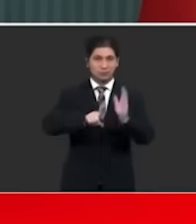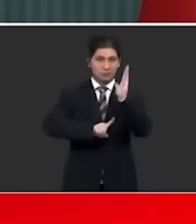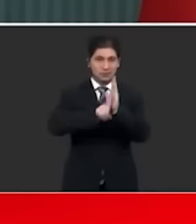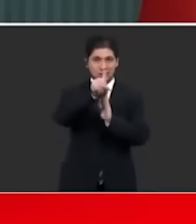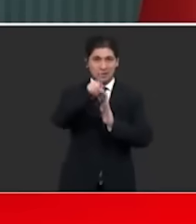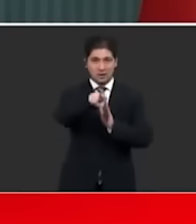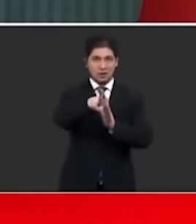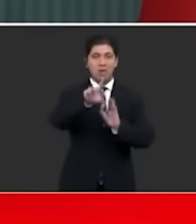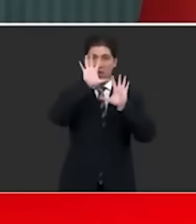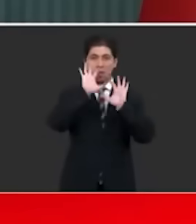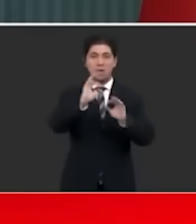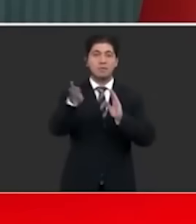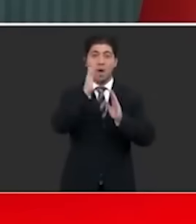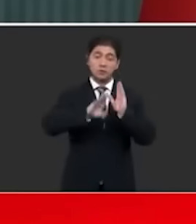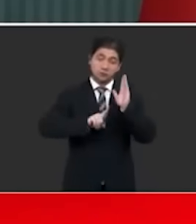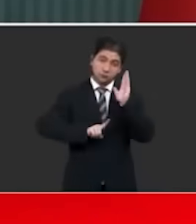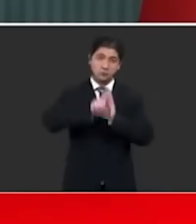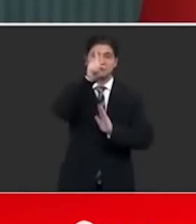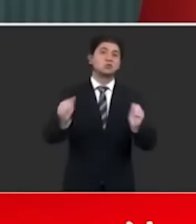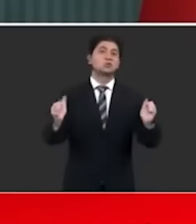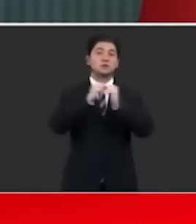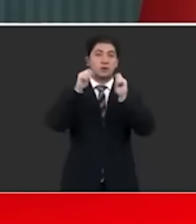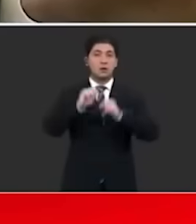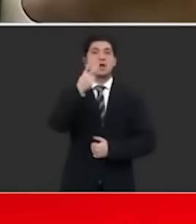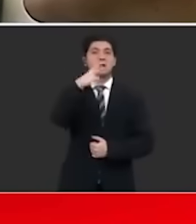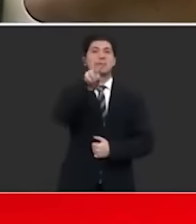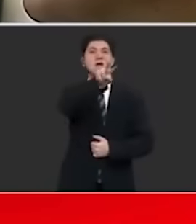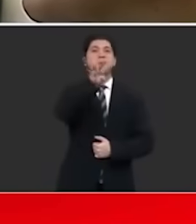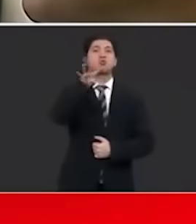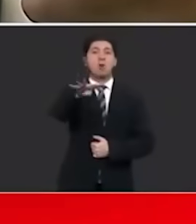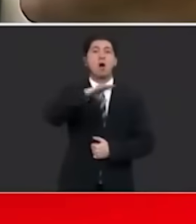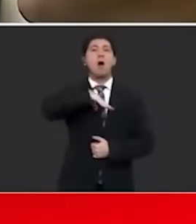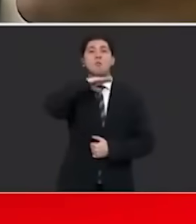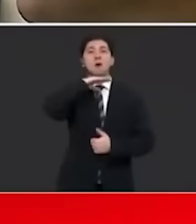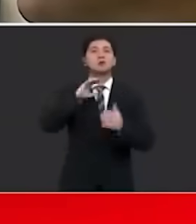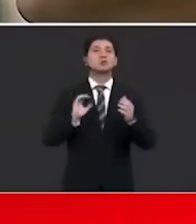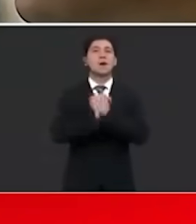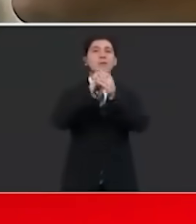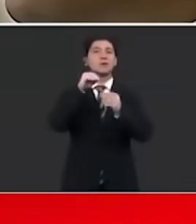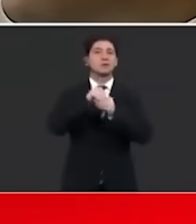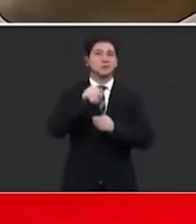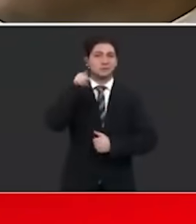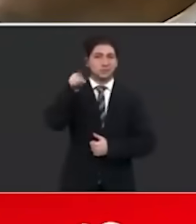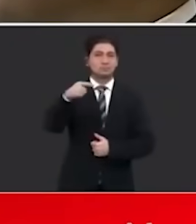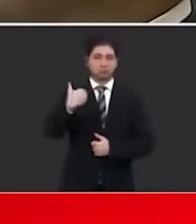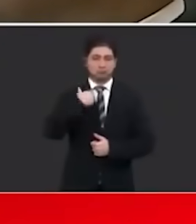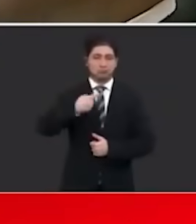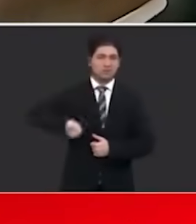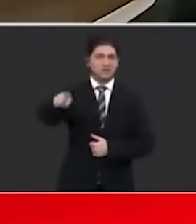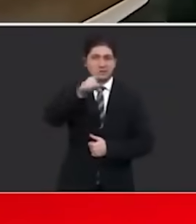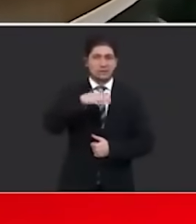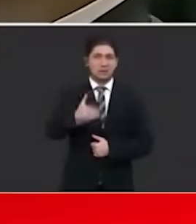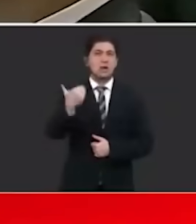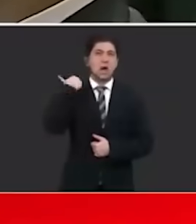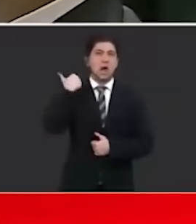çıtasını daha da yukarıya taşıyarak 2024 Avrupa Şampiyonası'nda bizlere